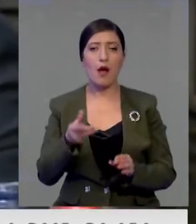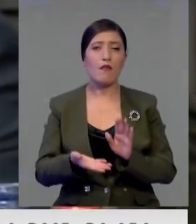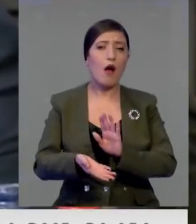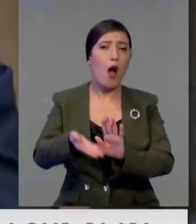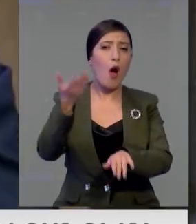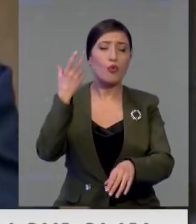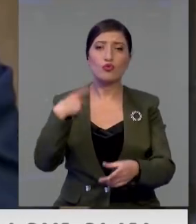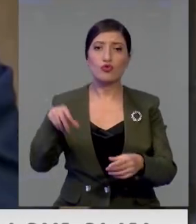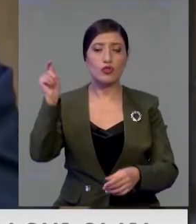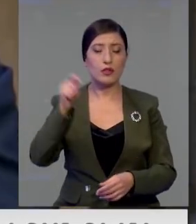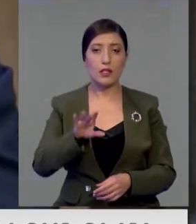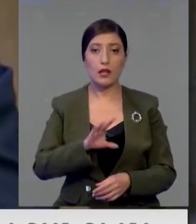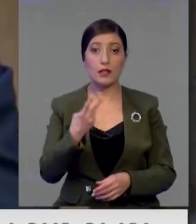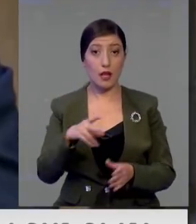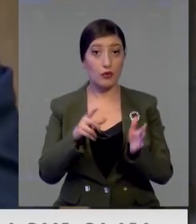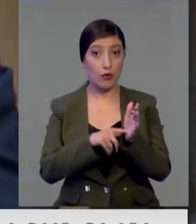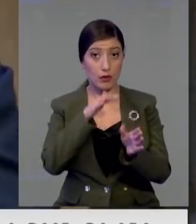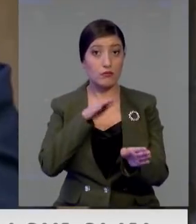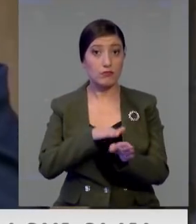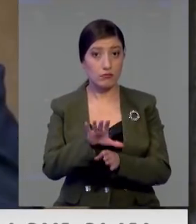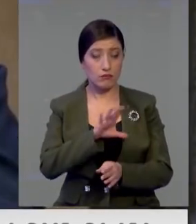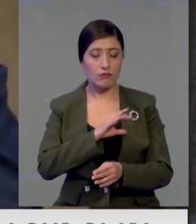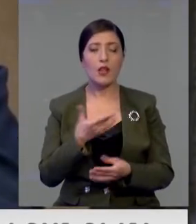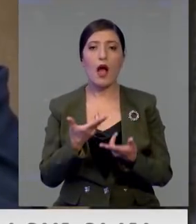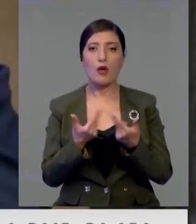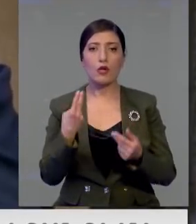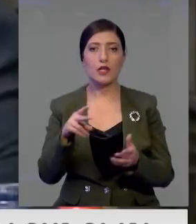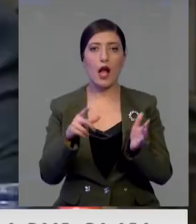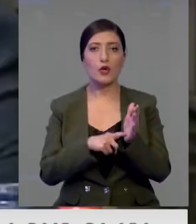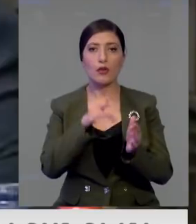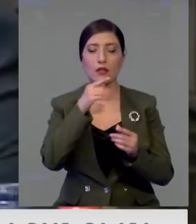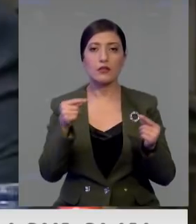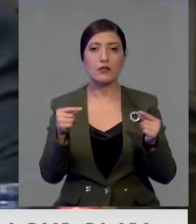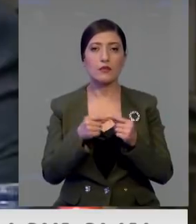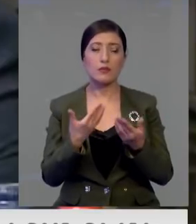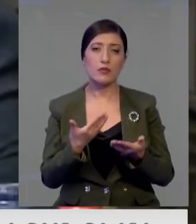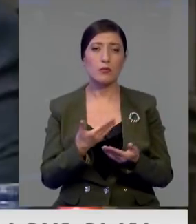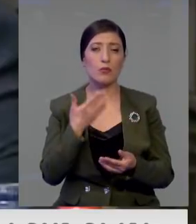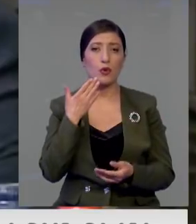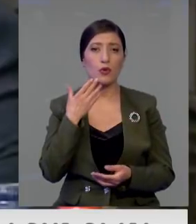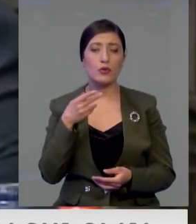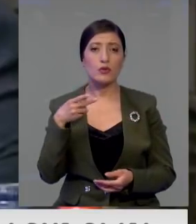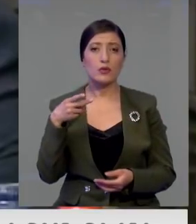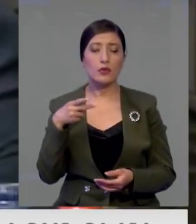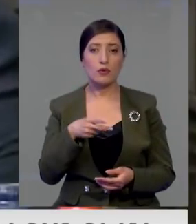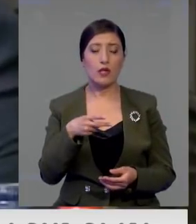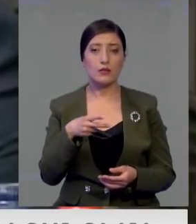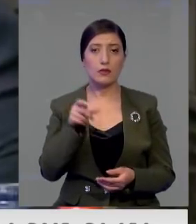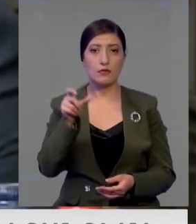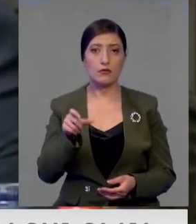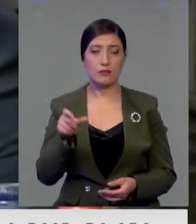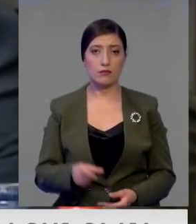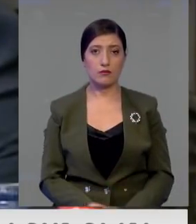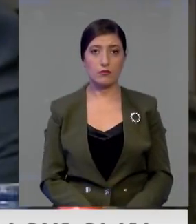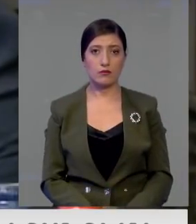եկել, 27 տարին լրացածները, 27 տարի, քանիսն է մոտ 22000-ի չափի,